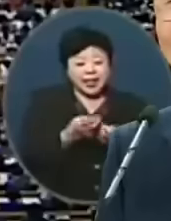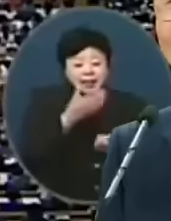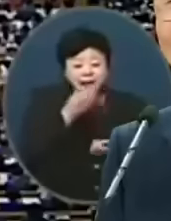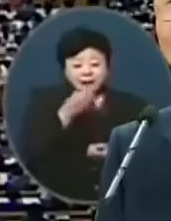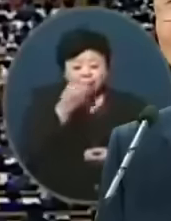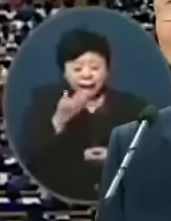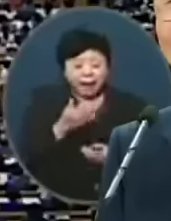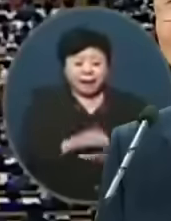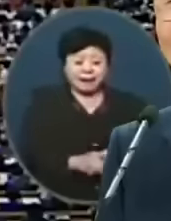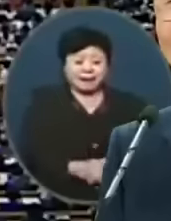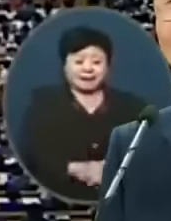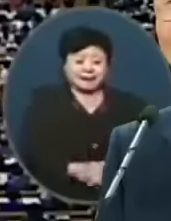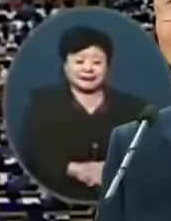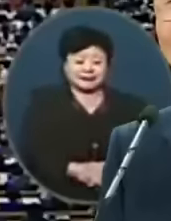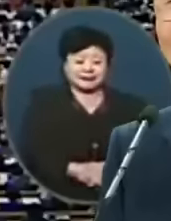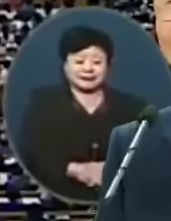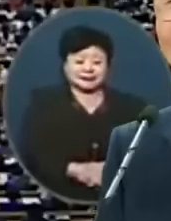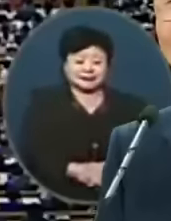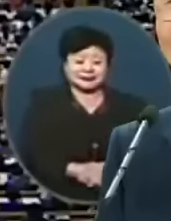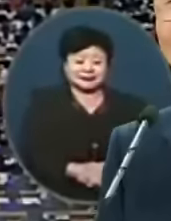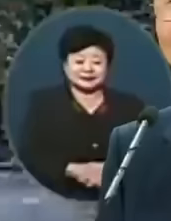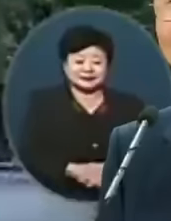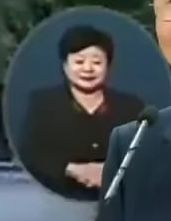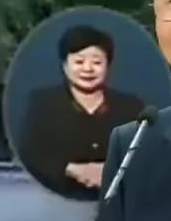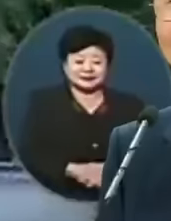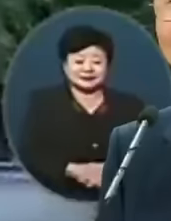행복할 수 있습니까?